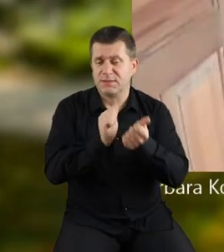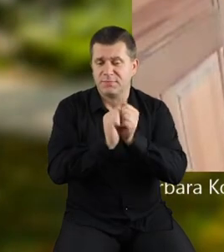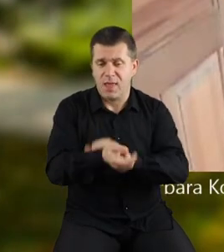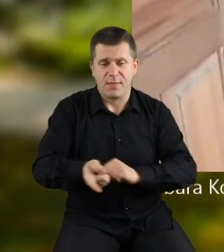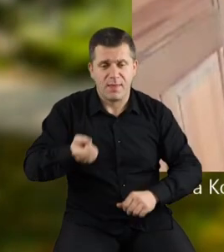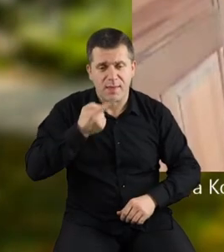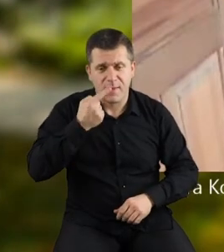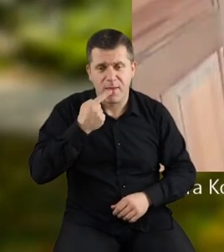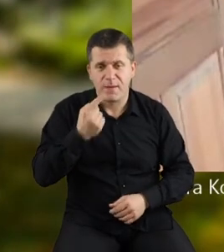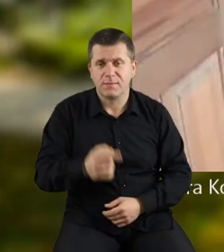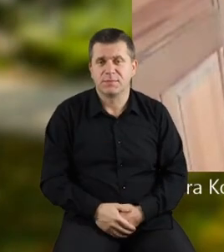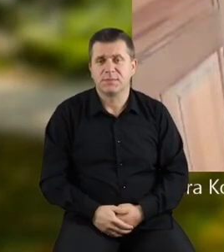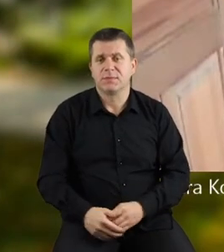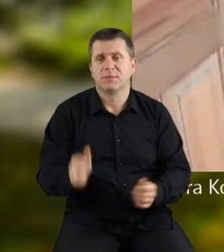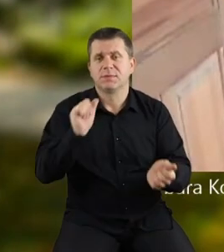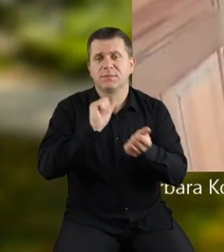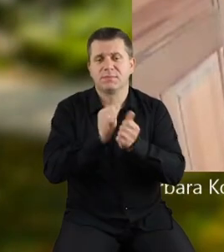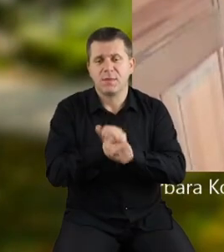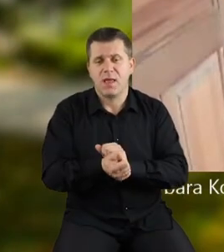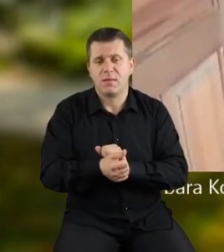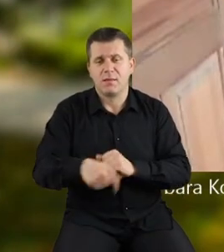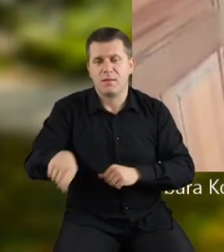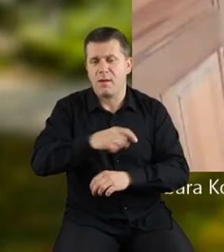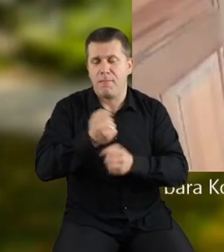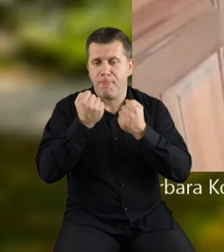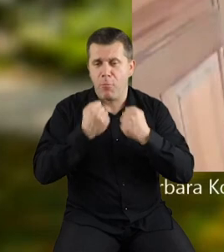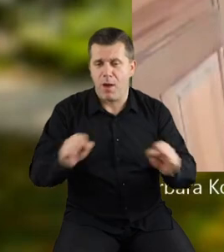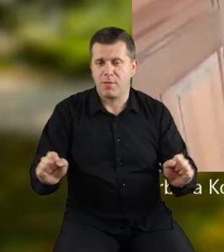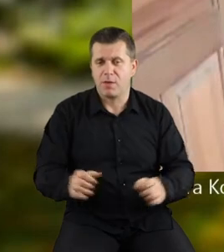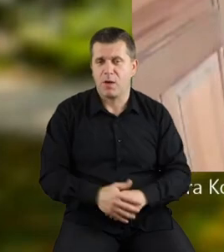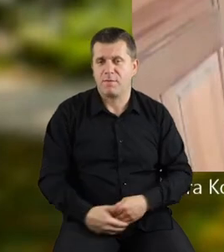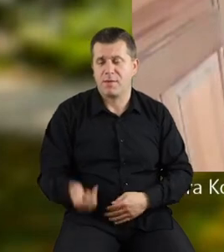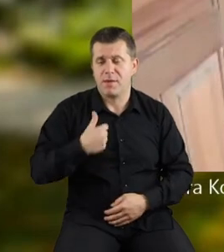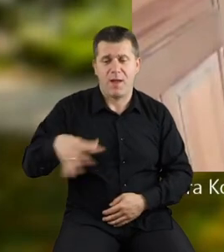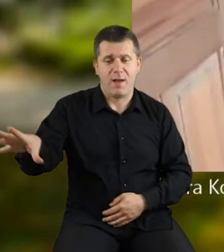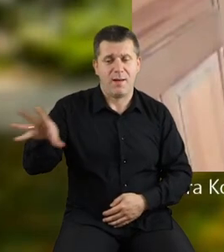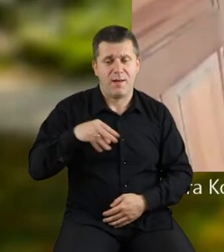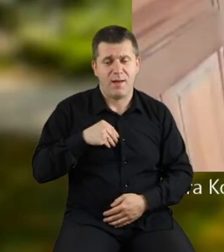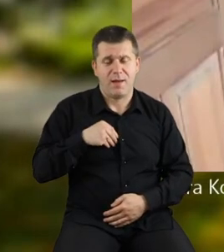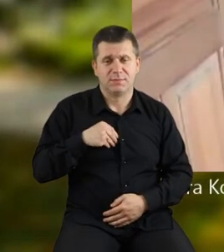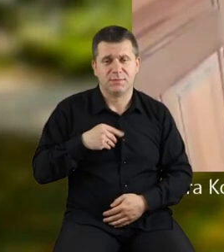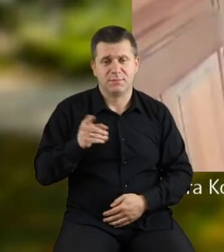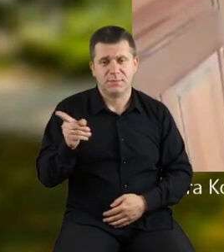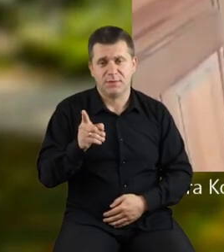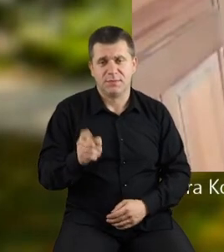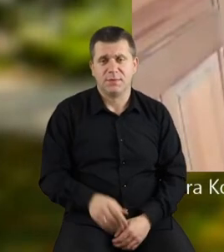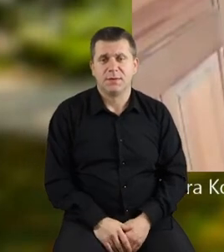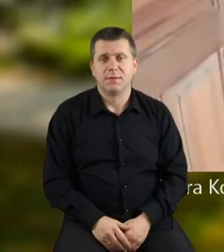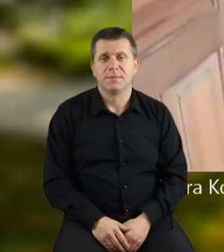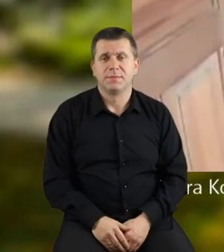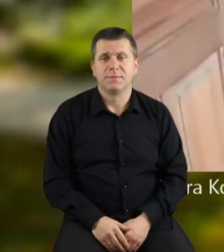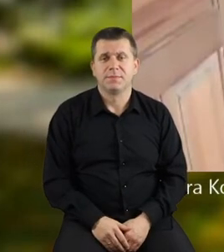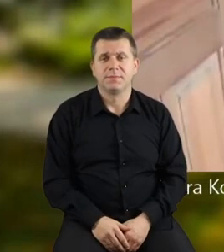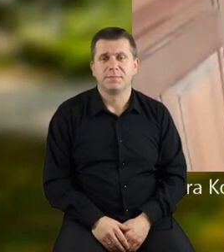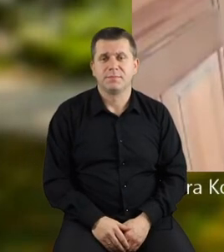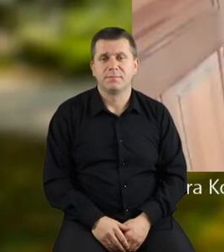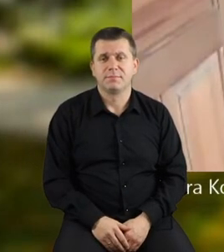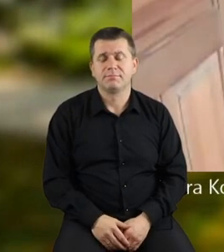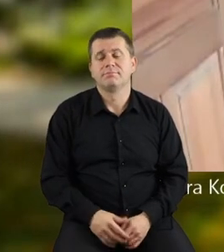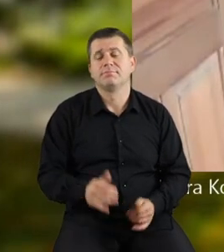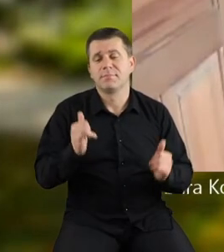są. Zmienia się język, no i zmieniają się bohaterowie. Ja razem z nimi